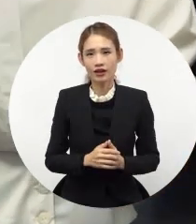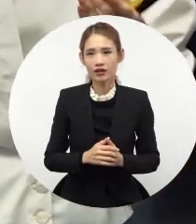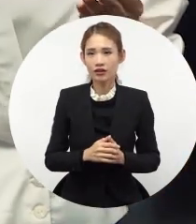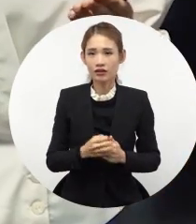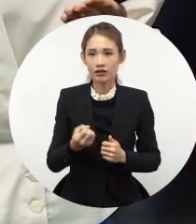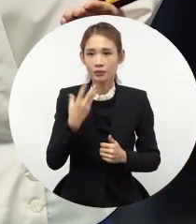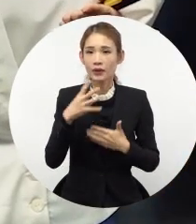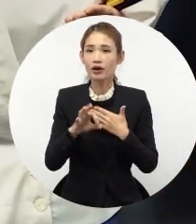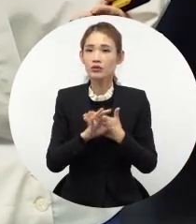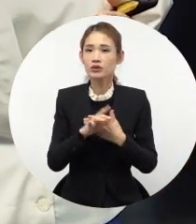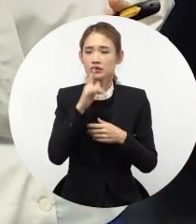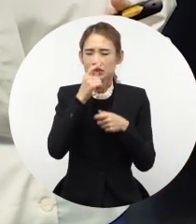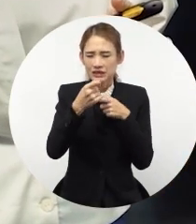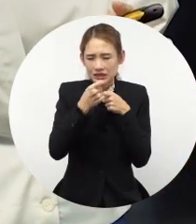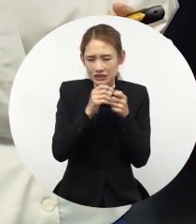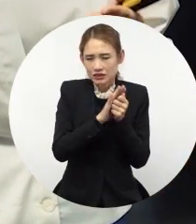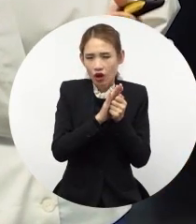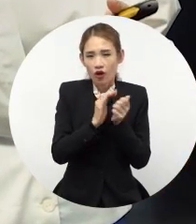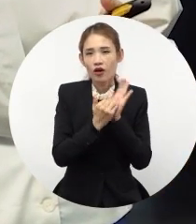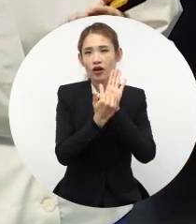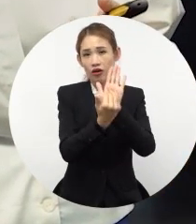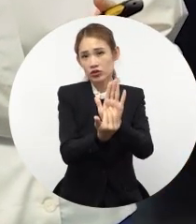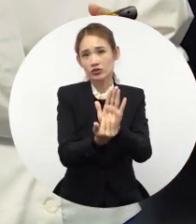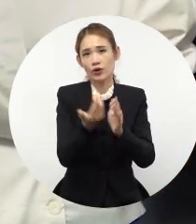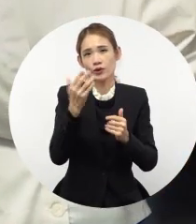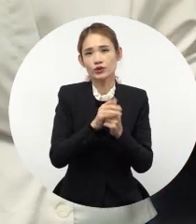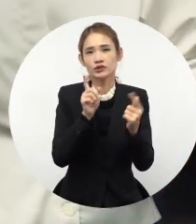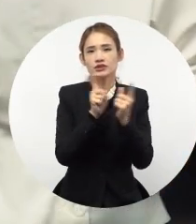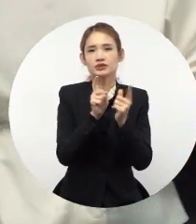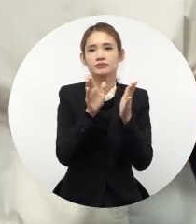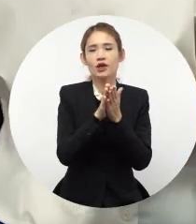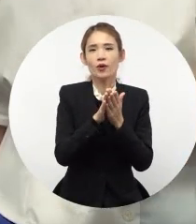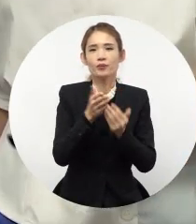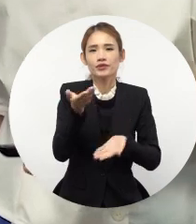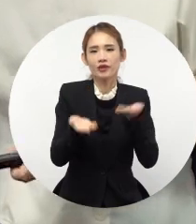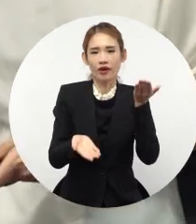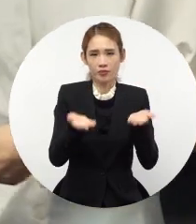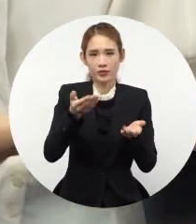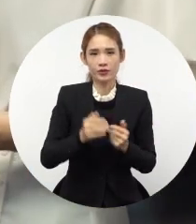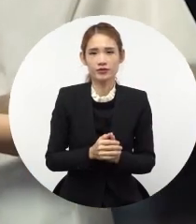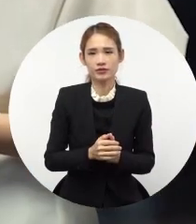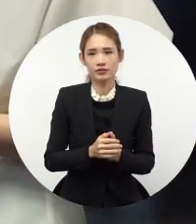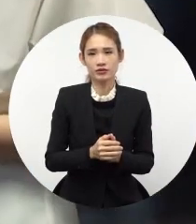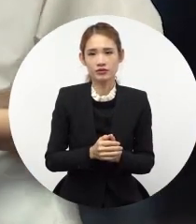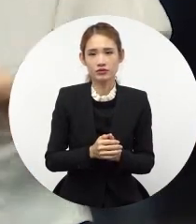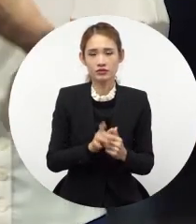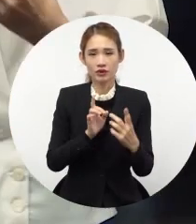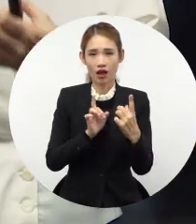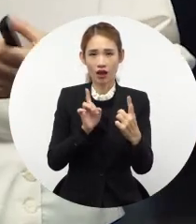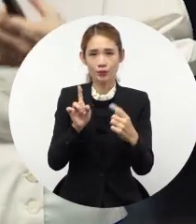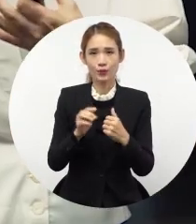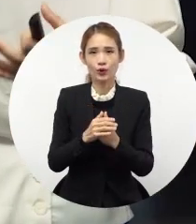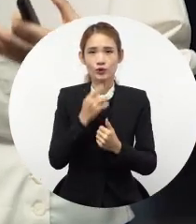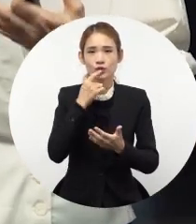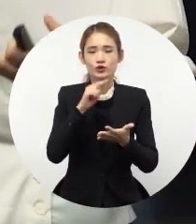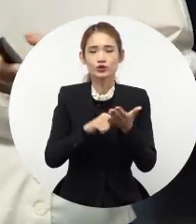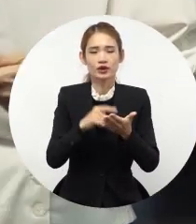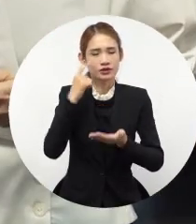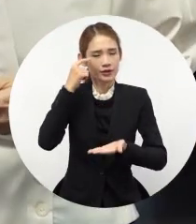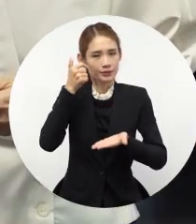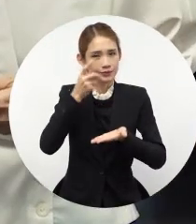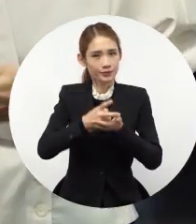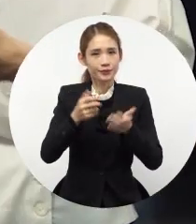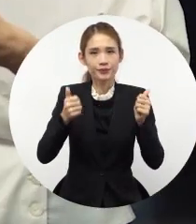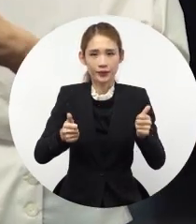이용하시죠? 이러면 아무리 친절하게 거절해도 이것은 직접 차별이죠. 직접 차별은 상대적으로 좀